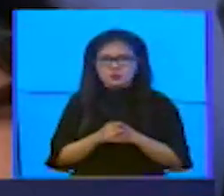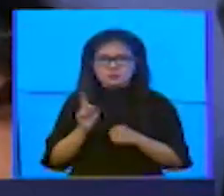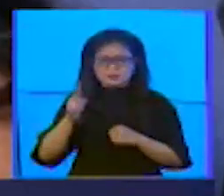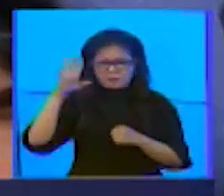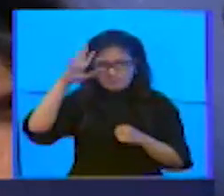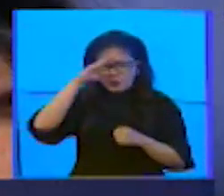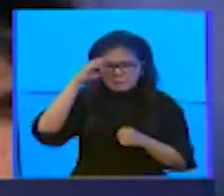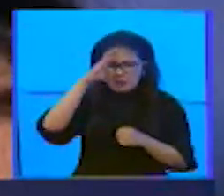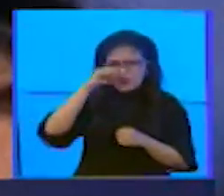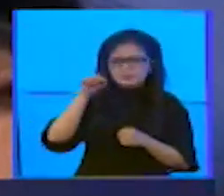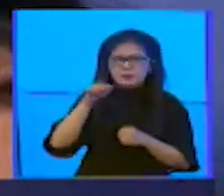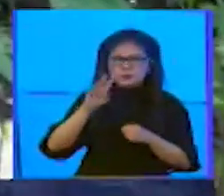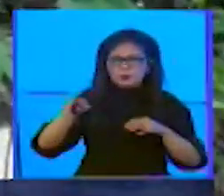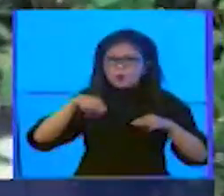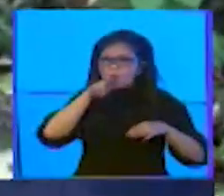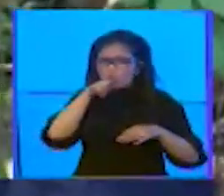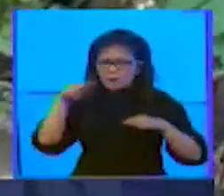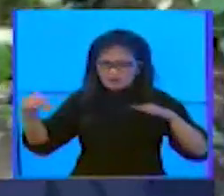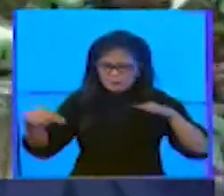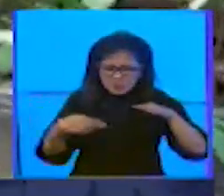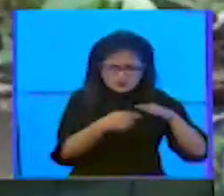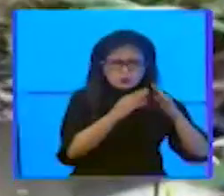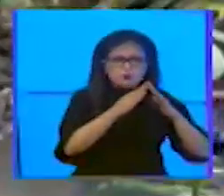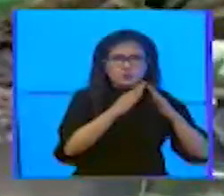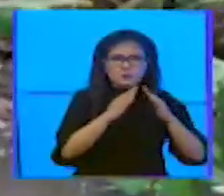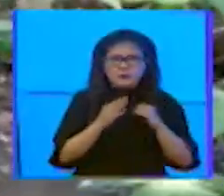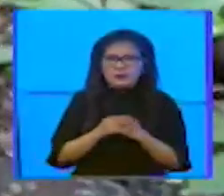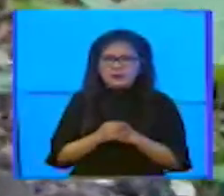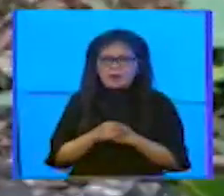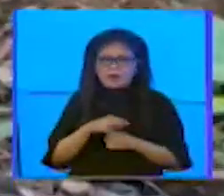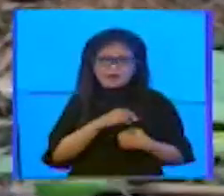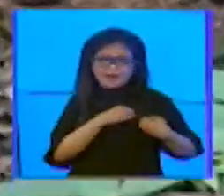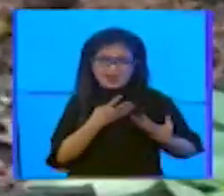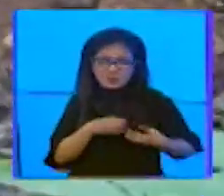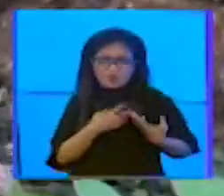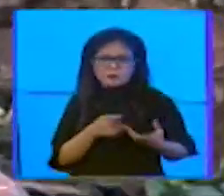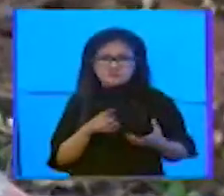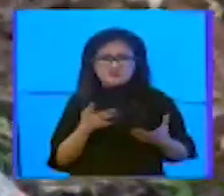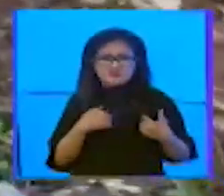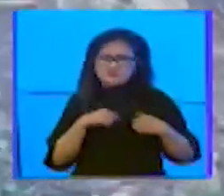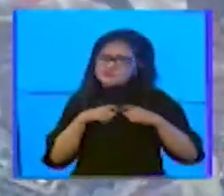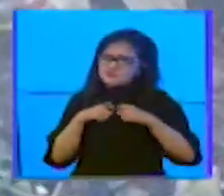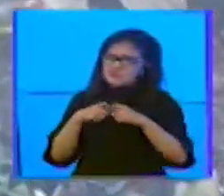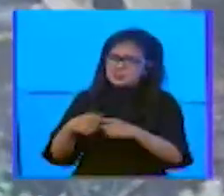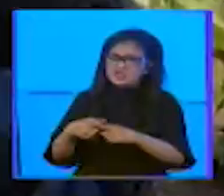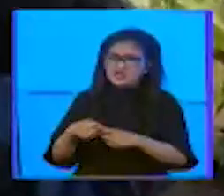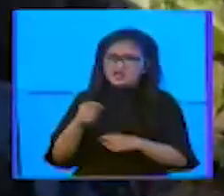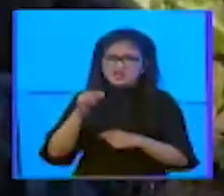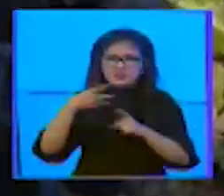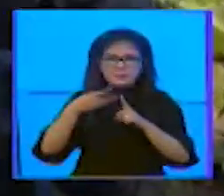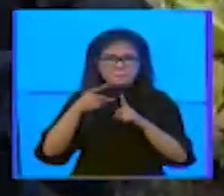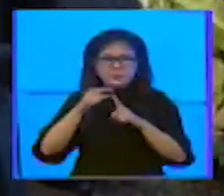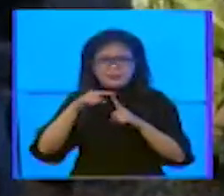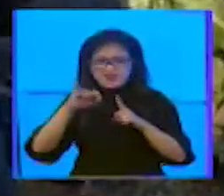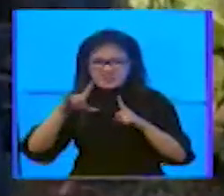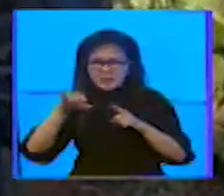ada ular masuk gitu. Relawan dari komunitas pecinta reptil pun memberikan edukasi apa saja yang harus dilakukan